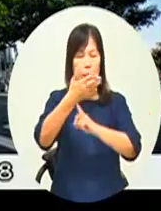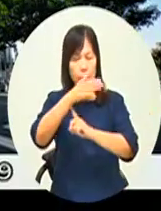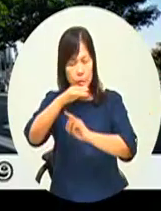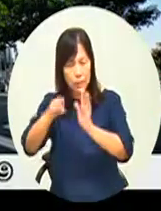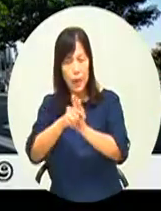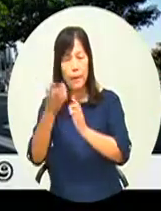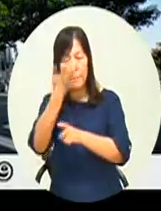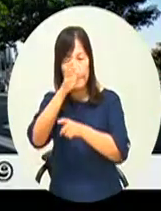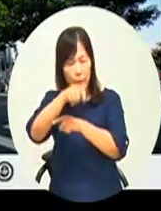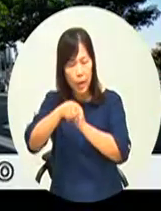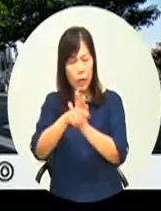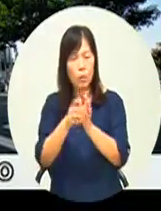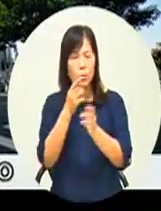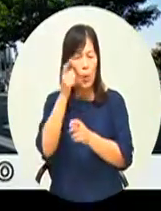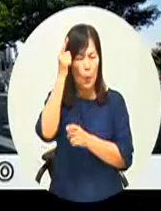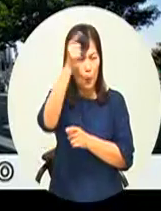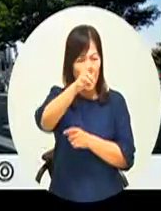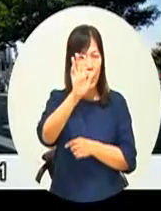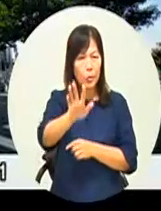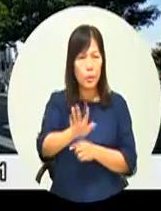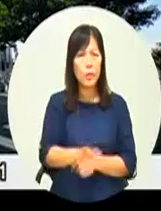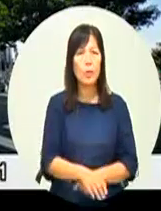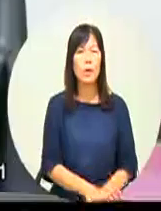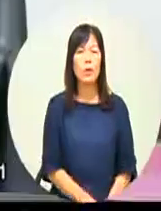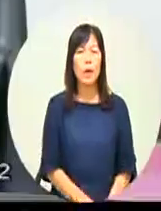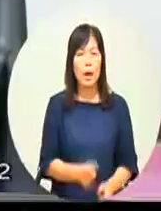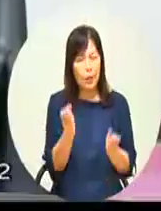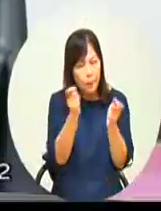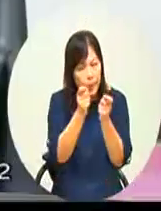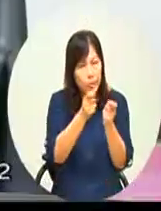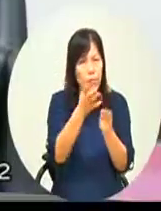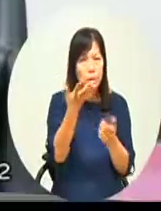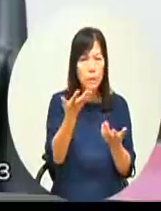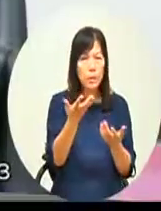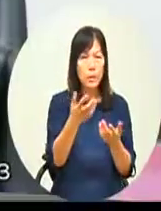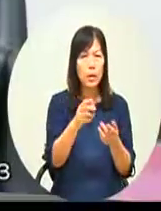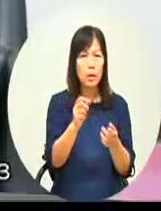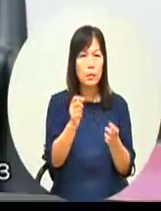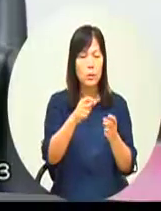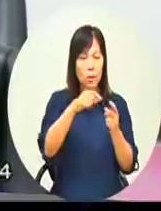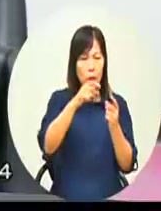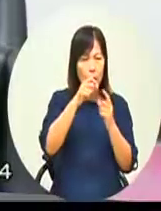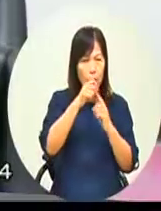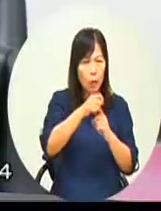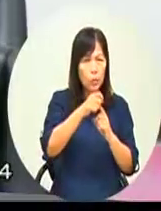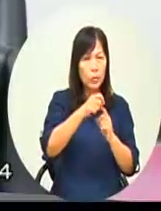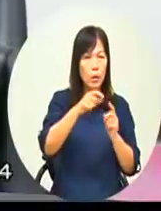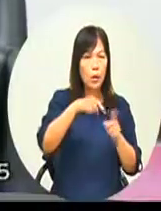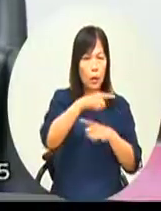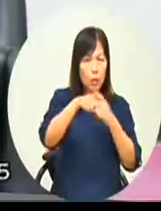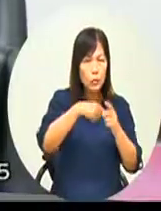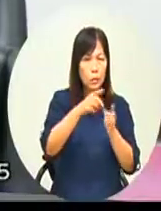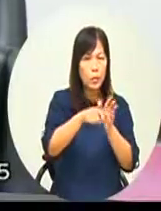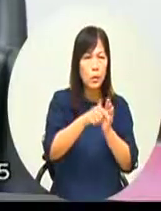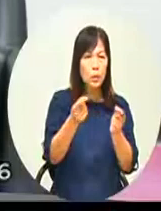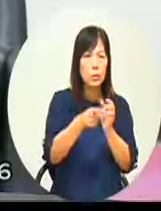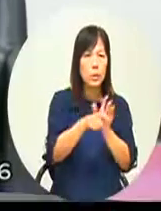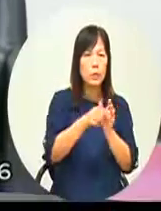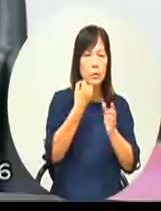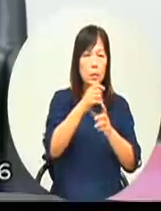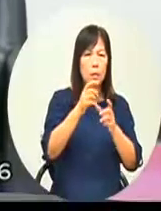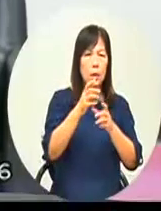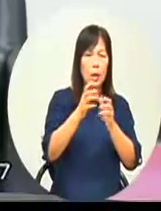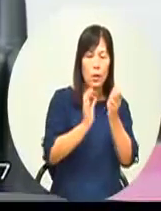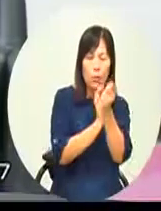浓，这些都是属于比较长途的，还有我们比较短程的一个 客运公车路线是在园中港、